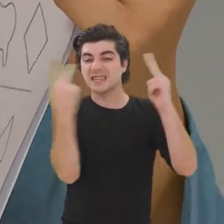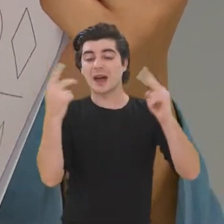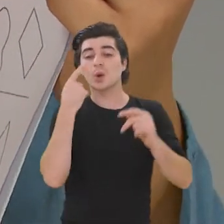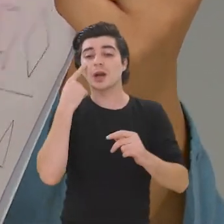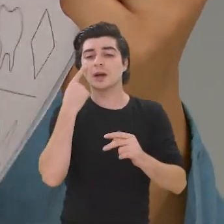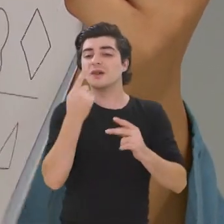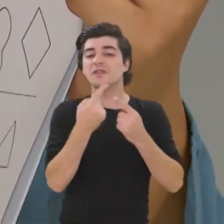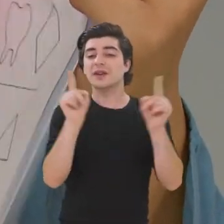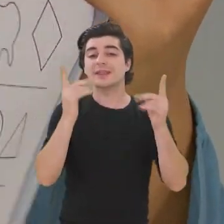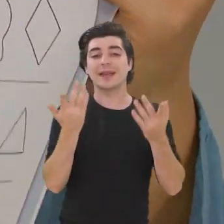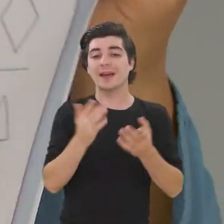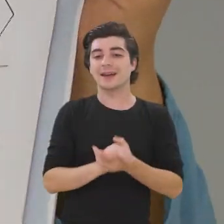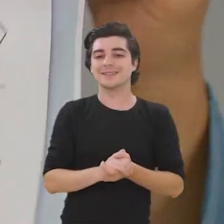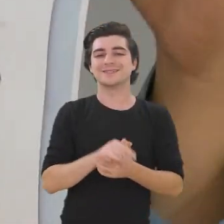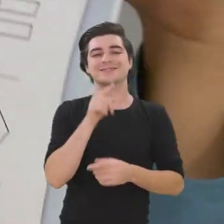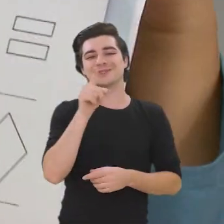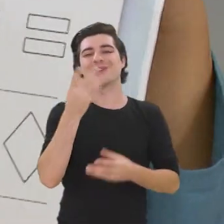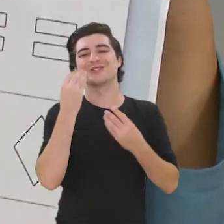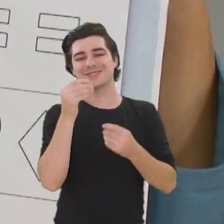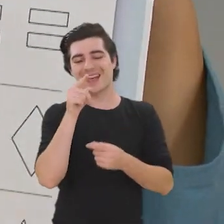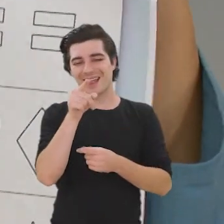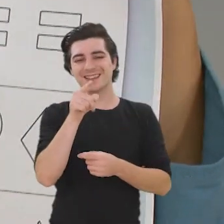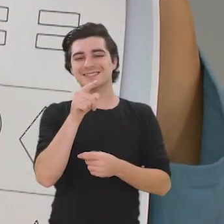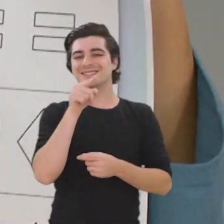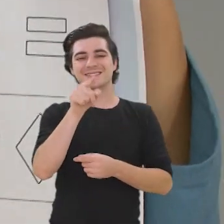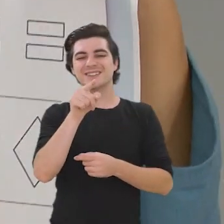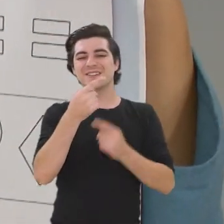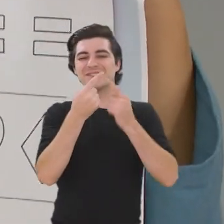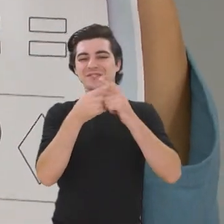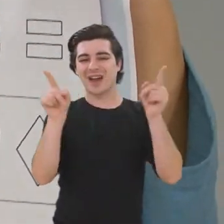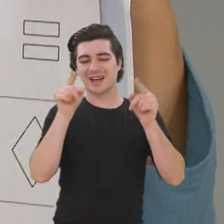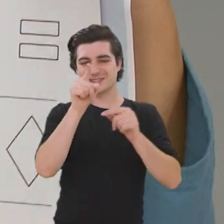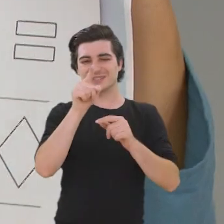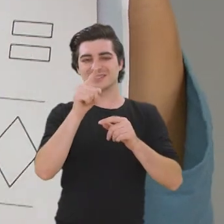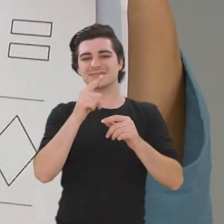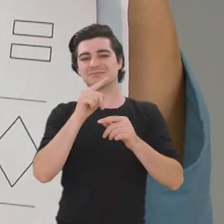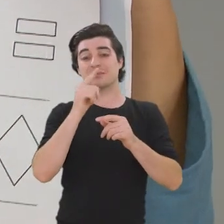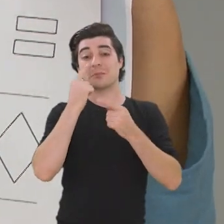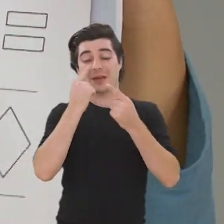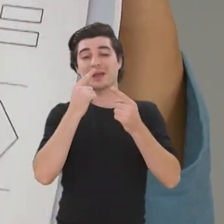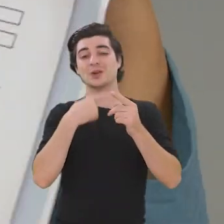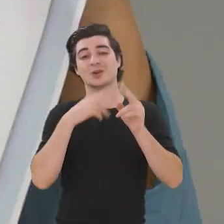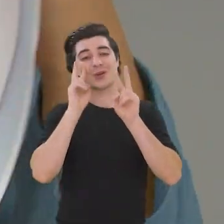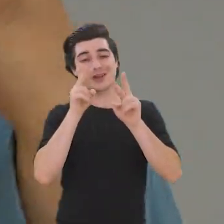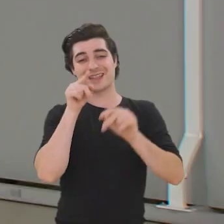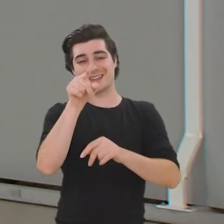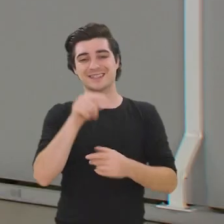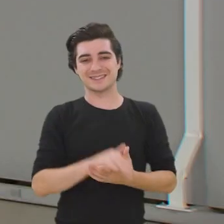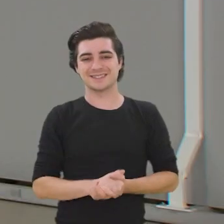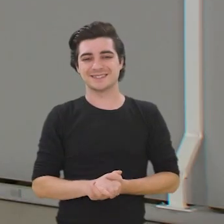izle. Hangisi farklı? Çok güzel. Nurbanu farklı olan şekli bize